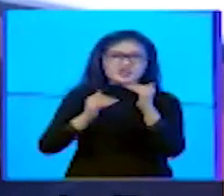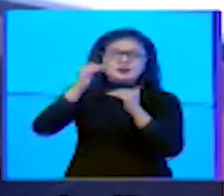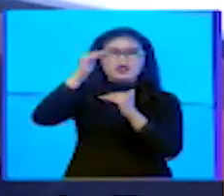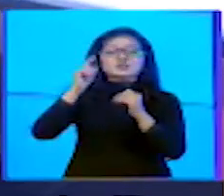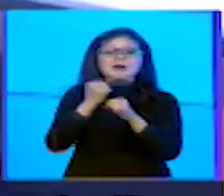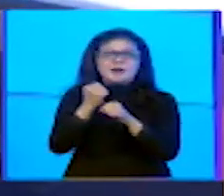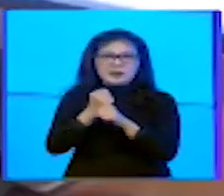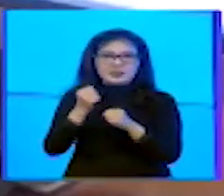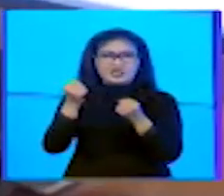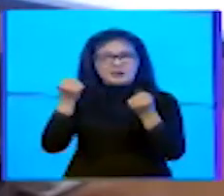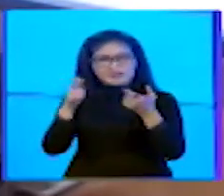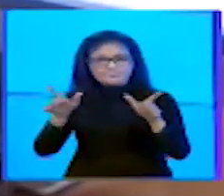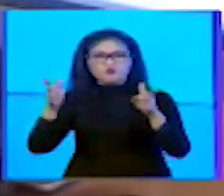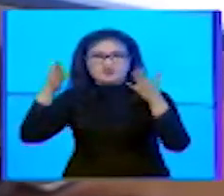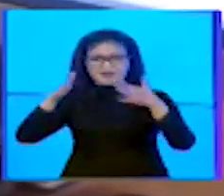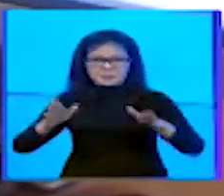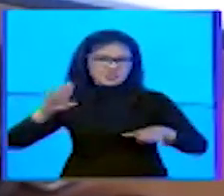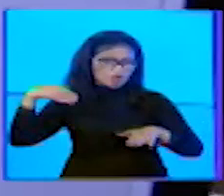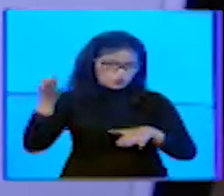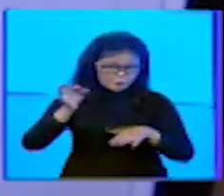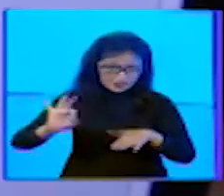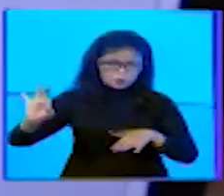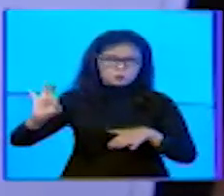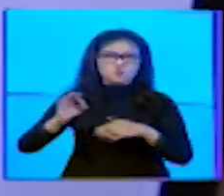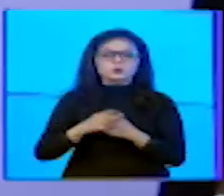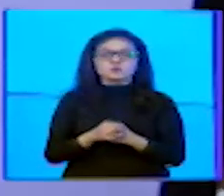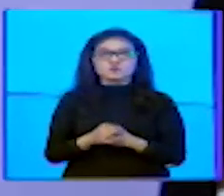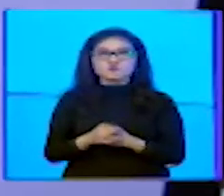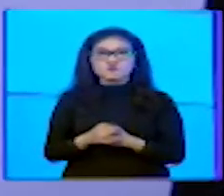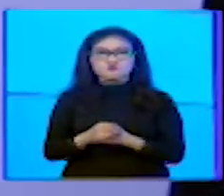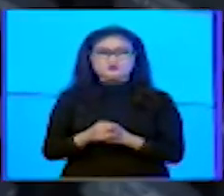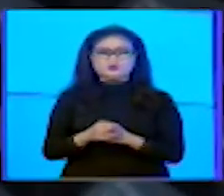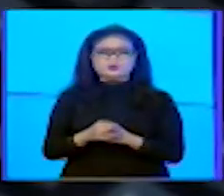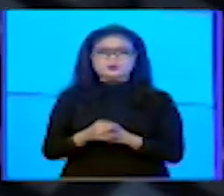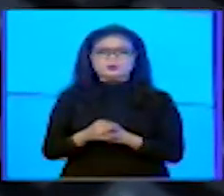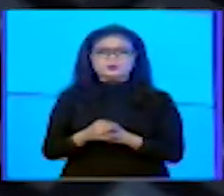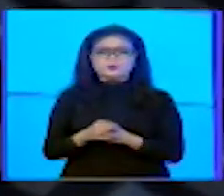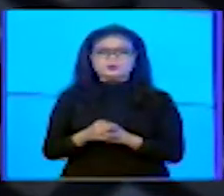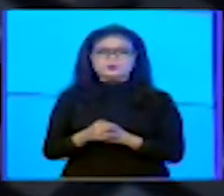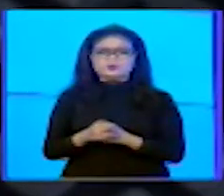Tahun Baru. Dari Bandung, Jawa Barat, Diki Wismara melaporkan.